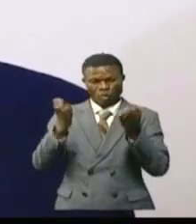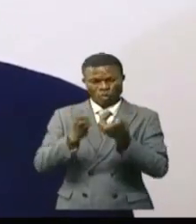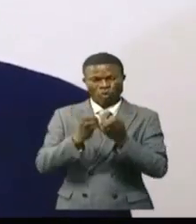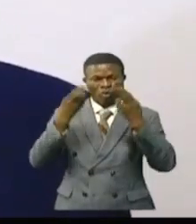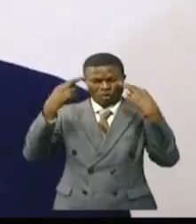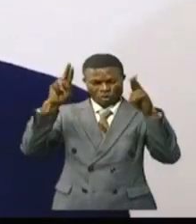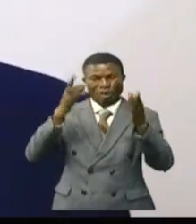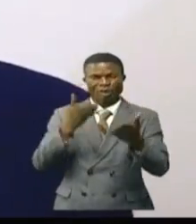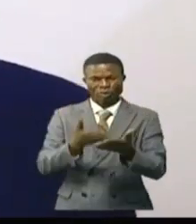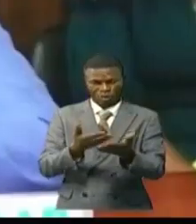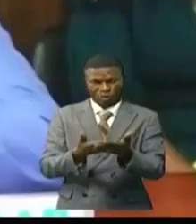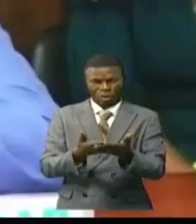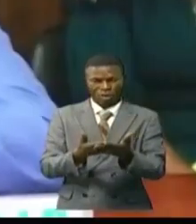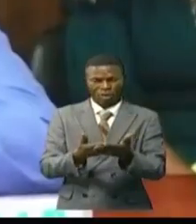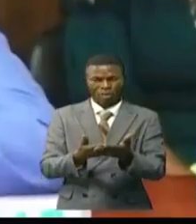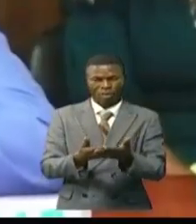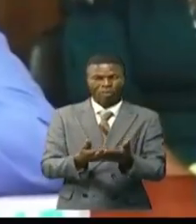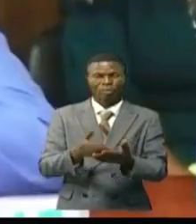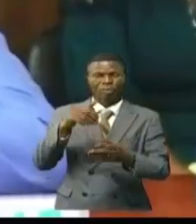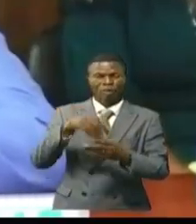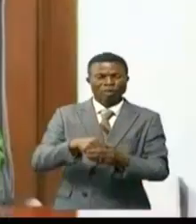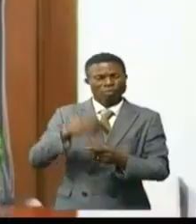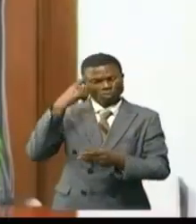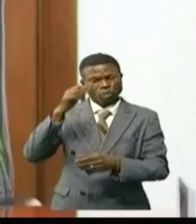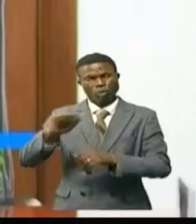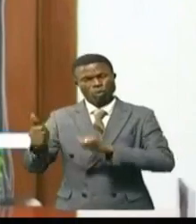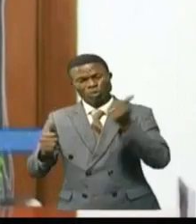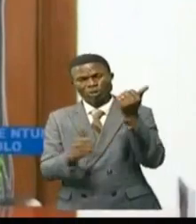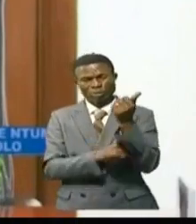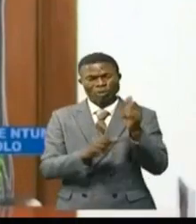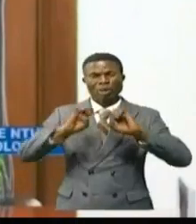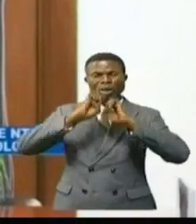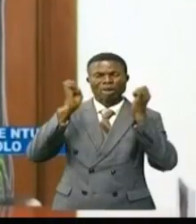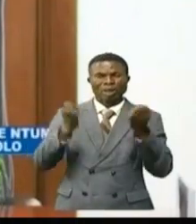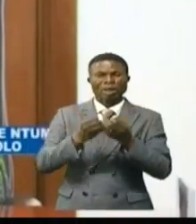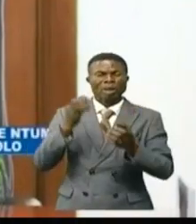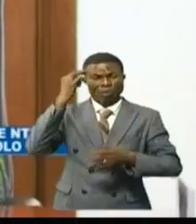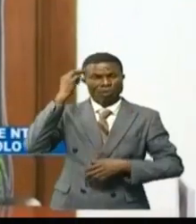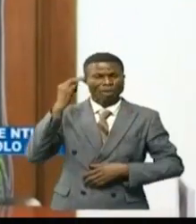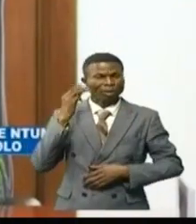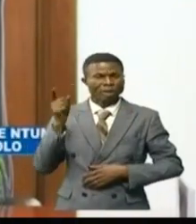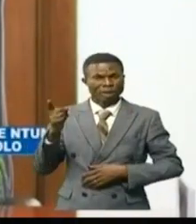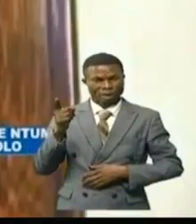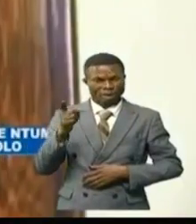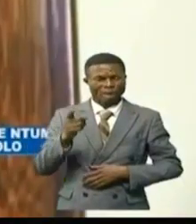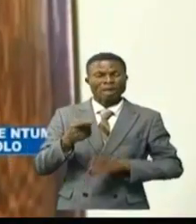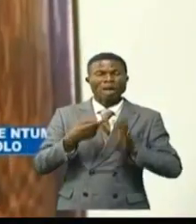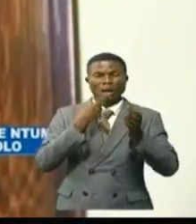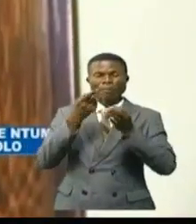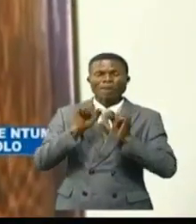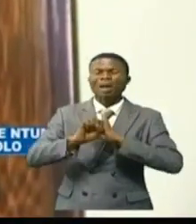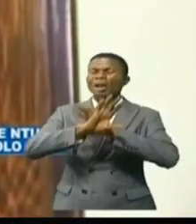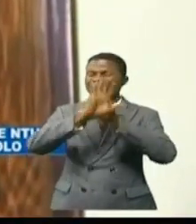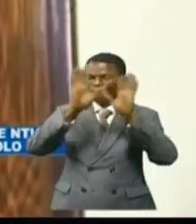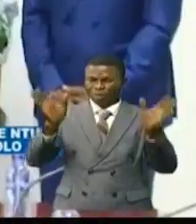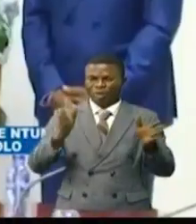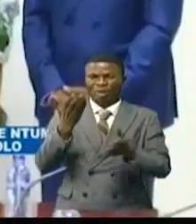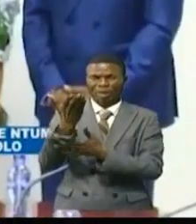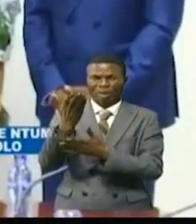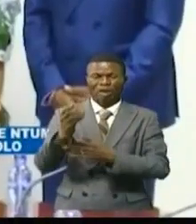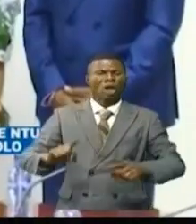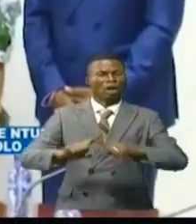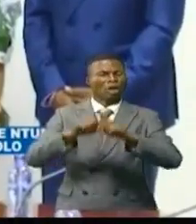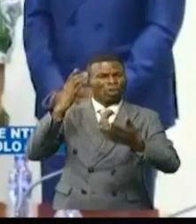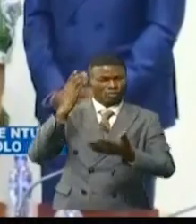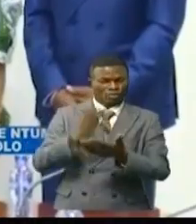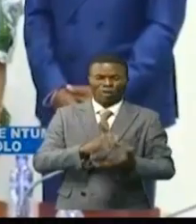puisse être relancée. Aux uns et aux autres, la princesse Adelkaïnda Maïna a requis la transparence et aussi éviter les conflits et querelles